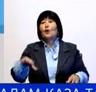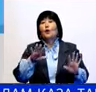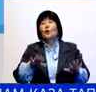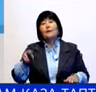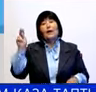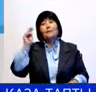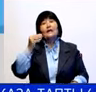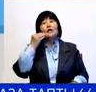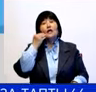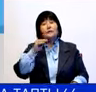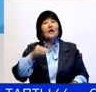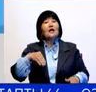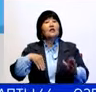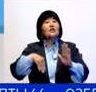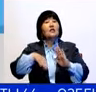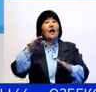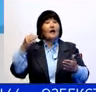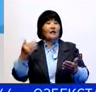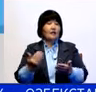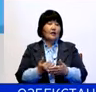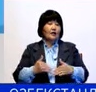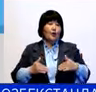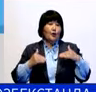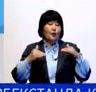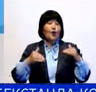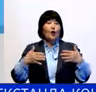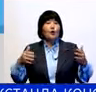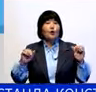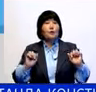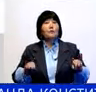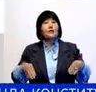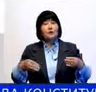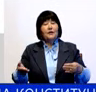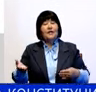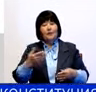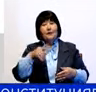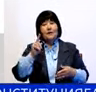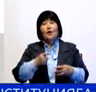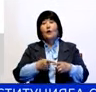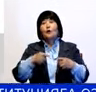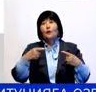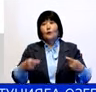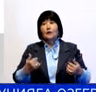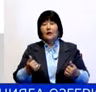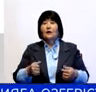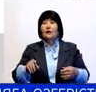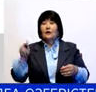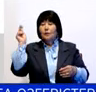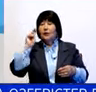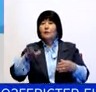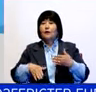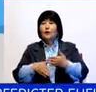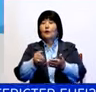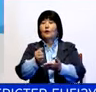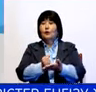білім сапасын жаңа деңгейге көтеруге үлкен мүмкіндік береді деп біз сенеміз. Одан бөлек білімді қолдау қоры